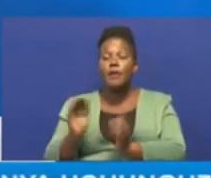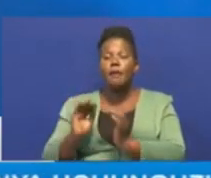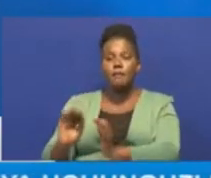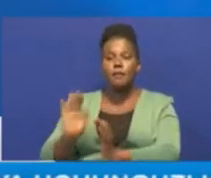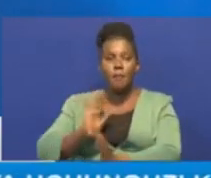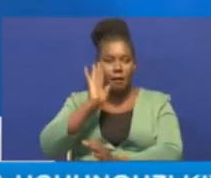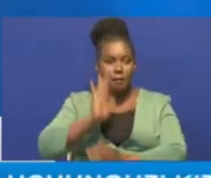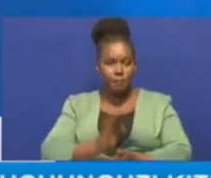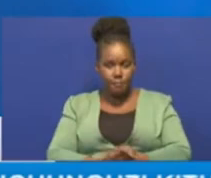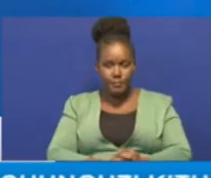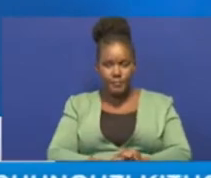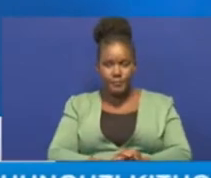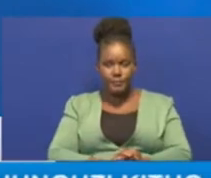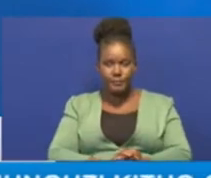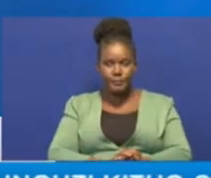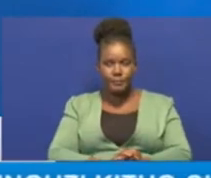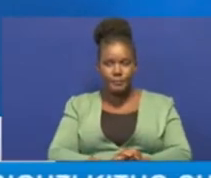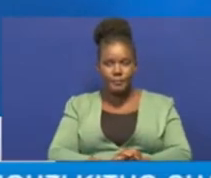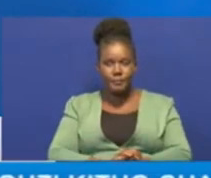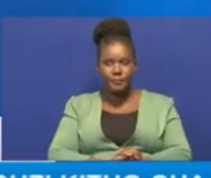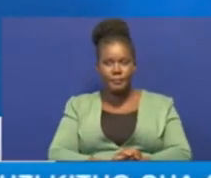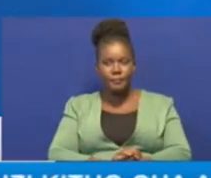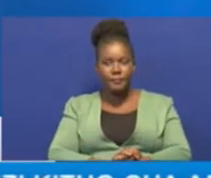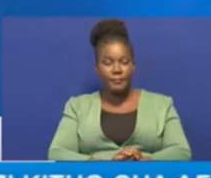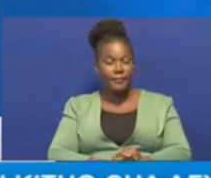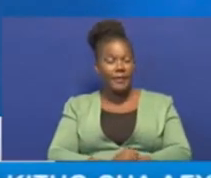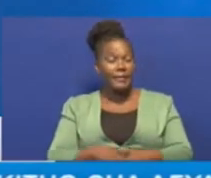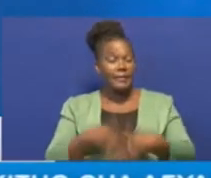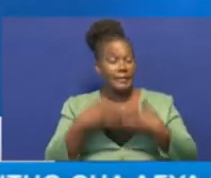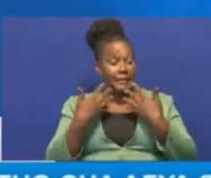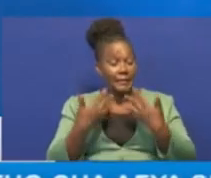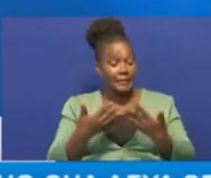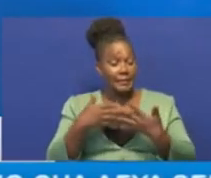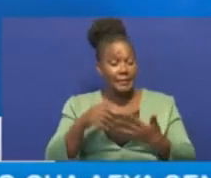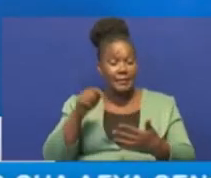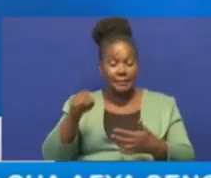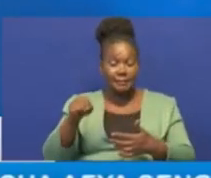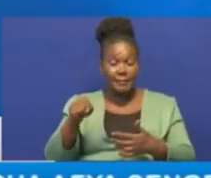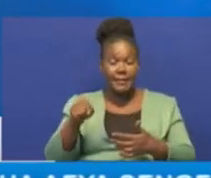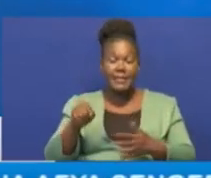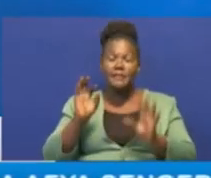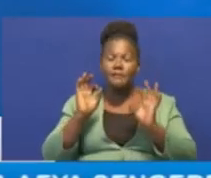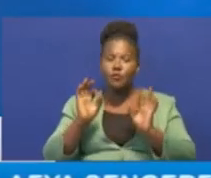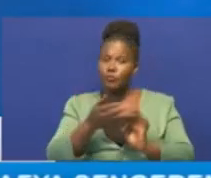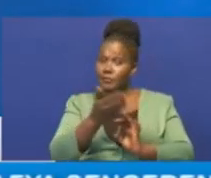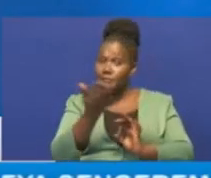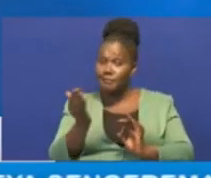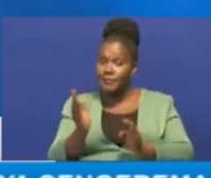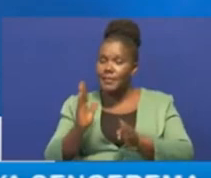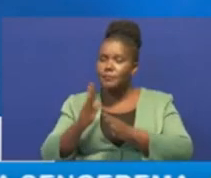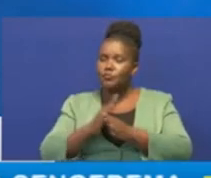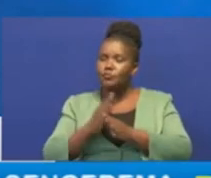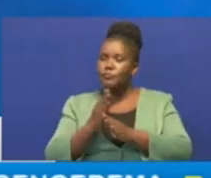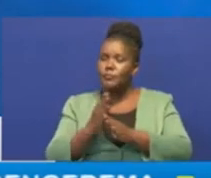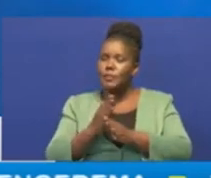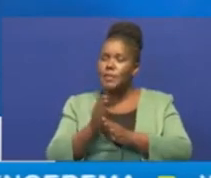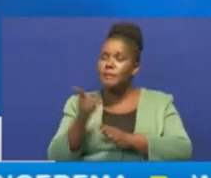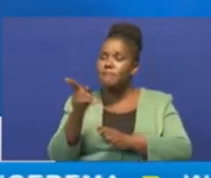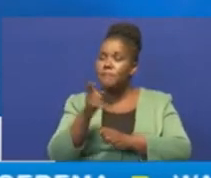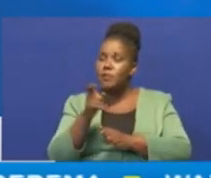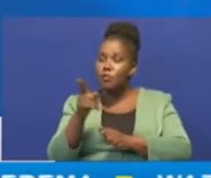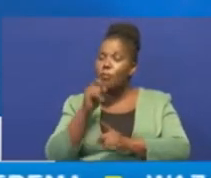mtakuwa mmekubaliana. Ila cha msingi sana kwenye vikoba, watu watumie fedha wanazozikopa kwa malengo